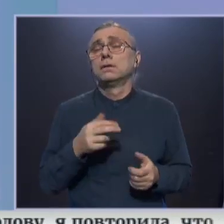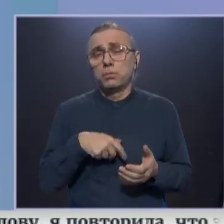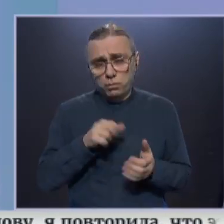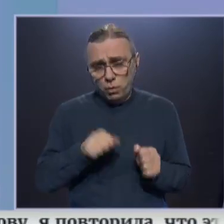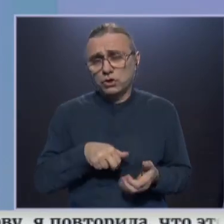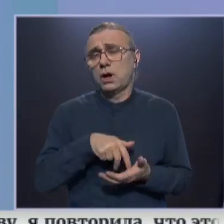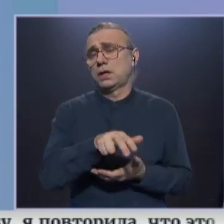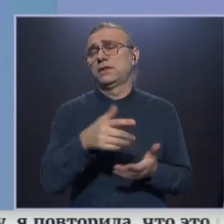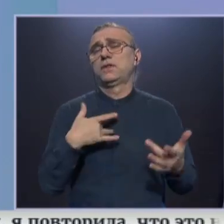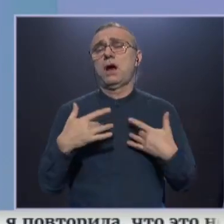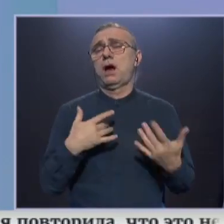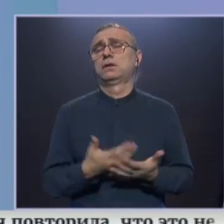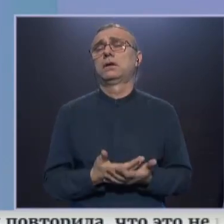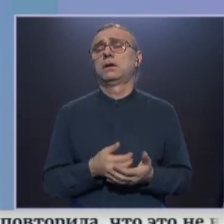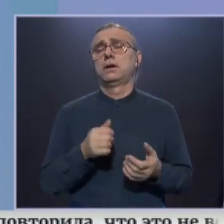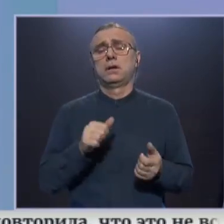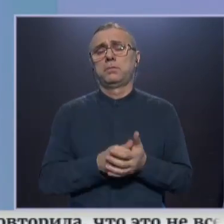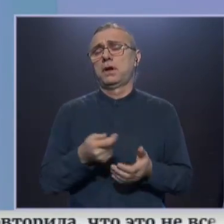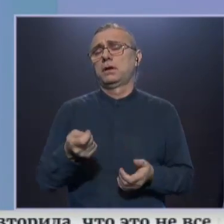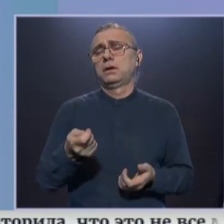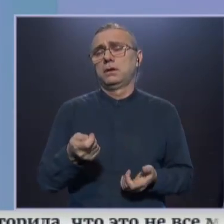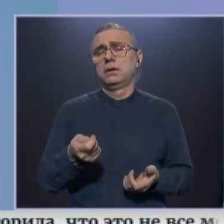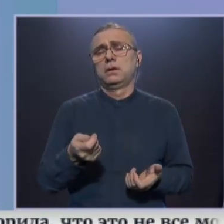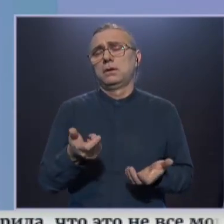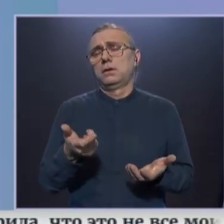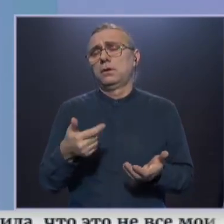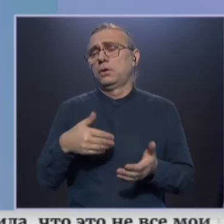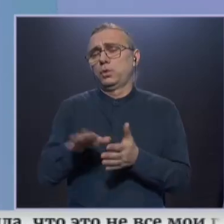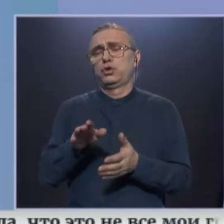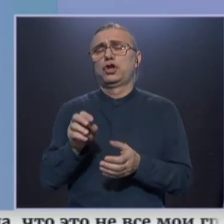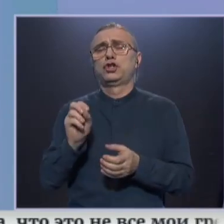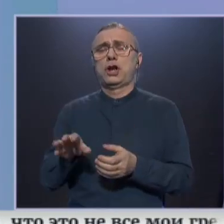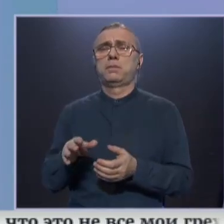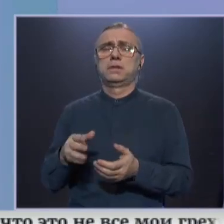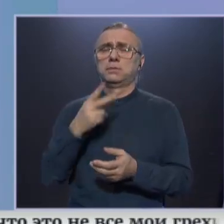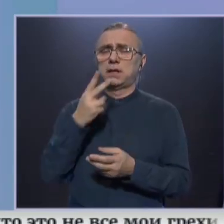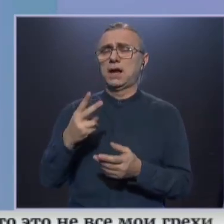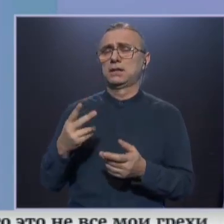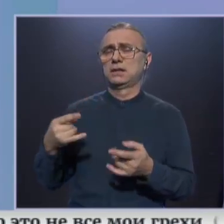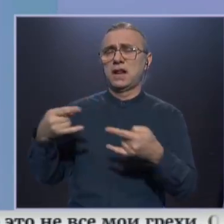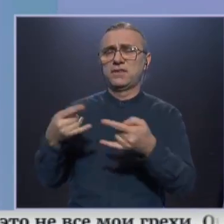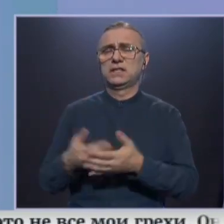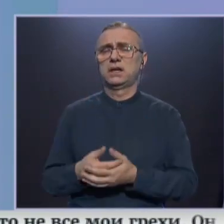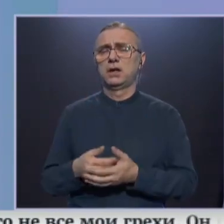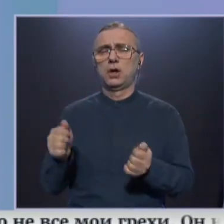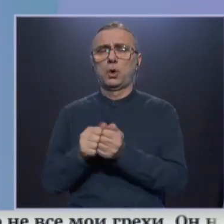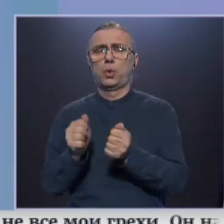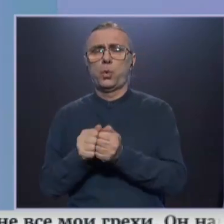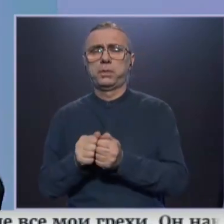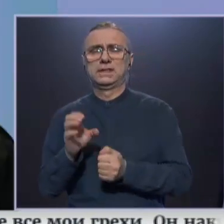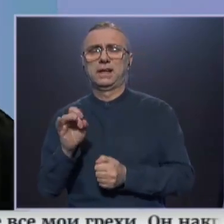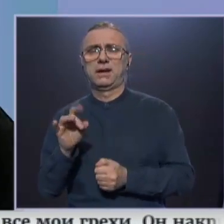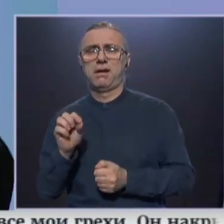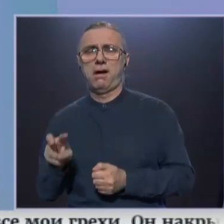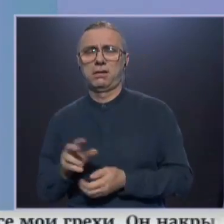сплетен. А сейчас, когда ты включаешь телевизор и смотришь глупый сериал, для тебя, если ты встанешь, выключишь телевизор и пойдешь в театр вместе с женой,